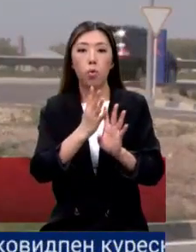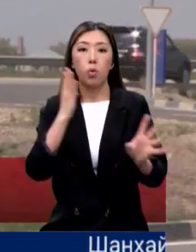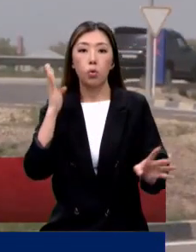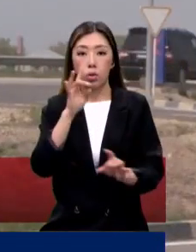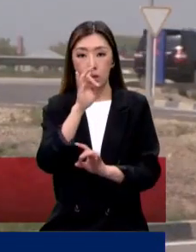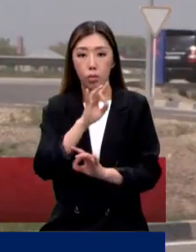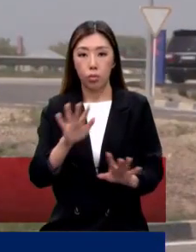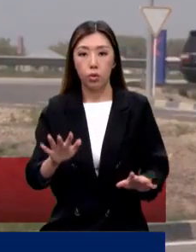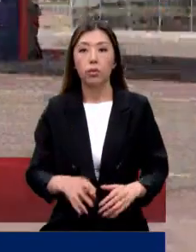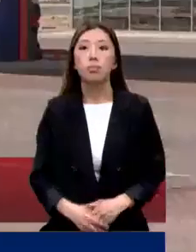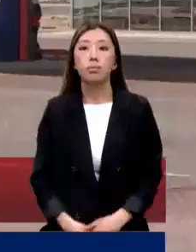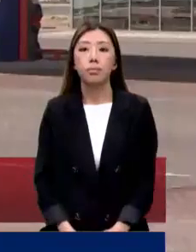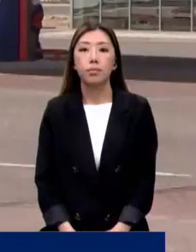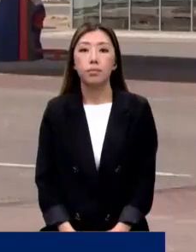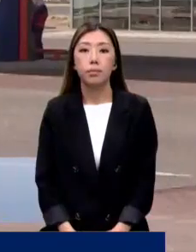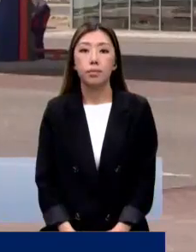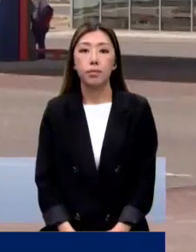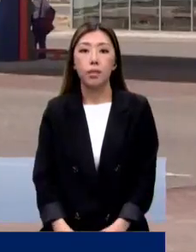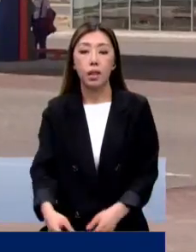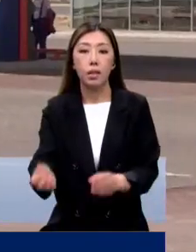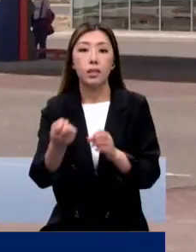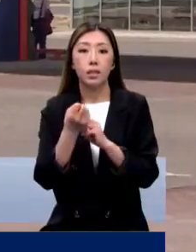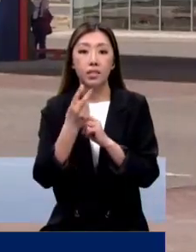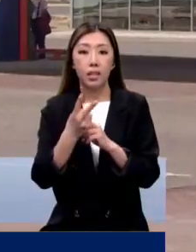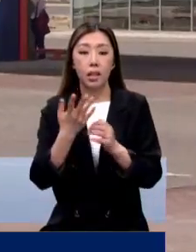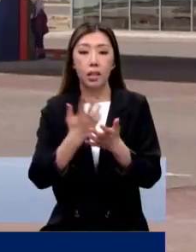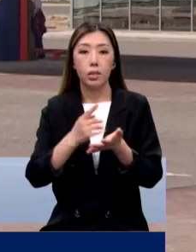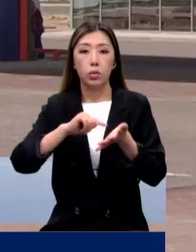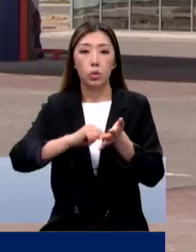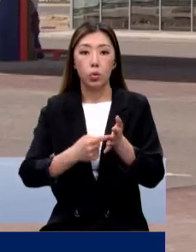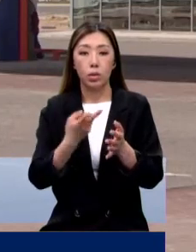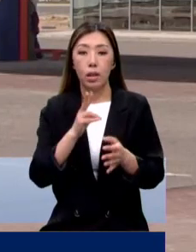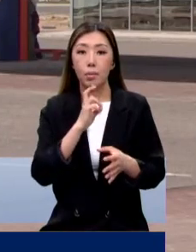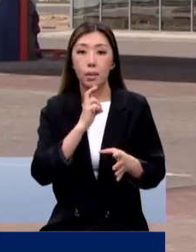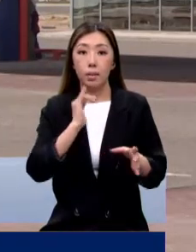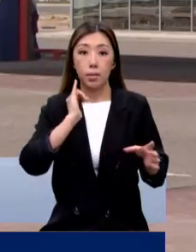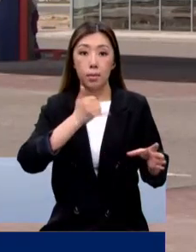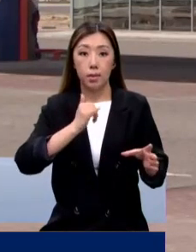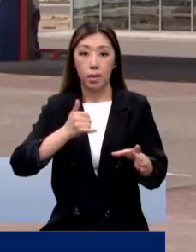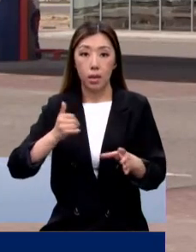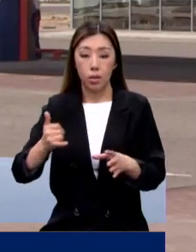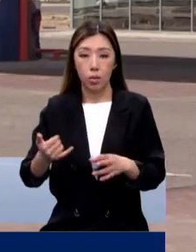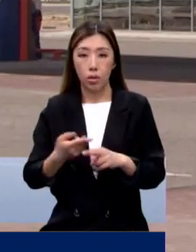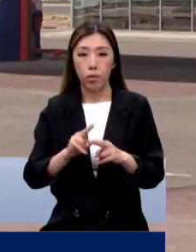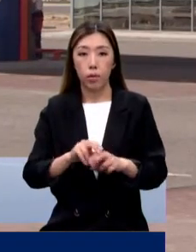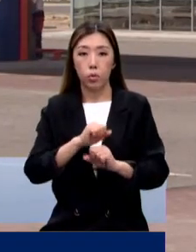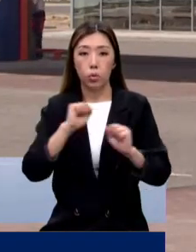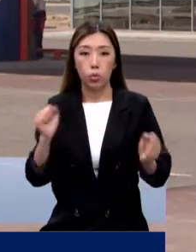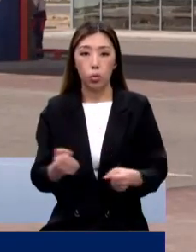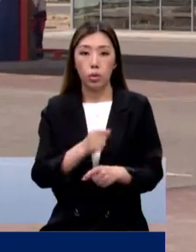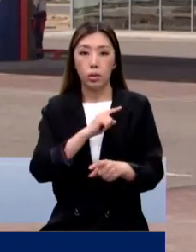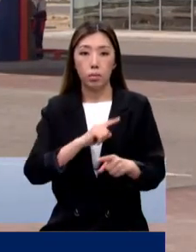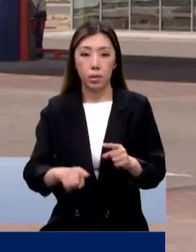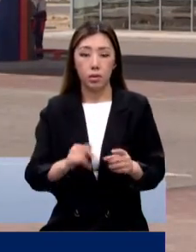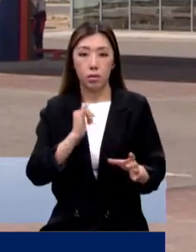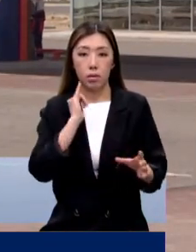очередей. Есть 12 топливораздаточных колонок, которые могут предоставить высокоскоростные услуги по